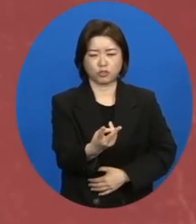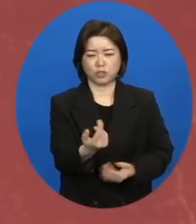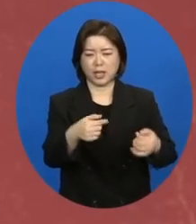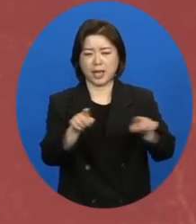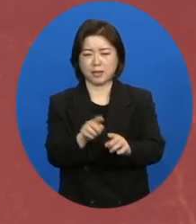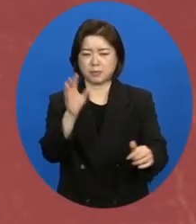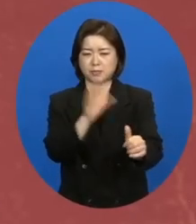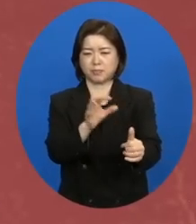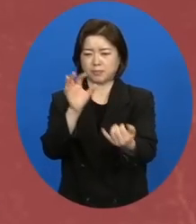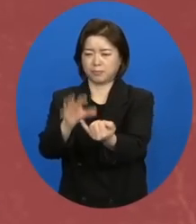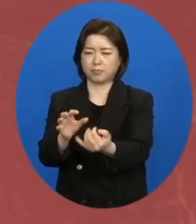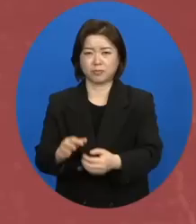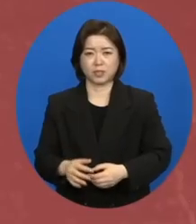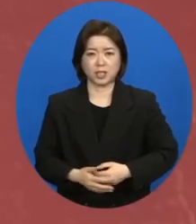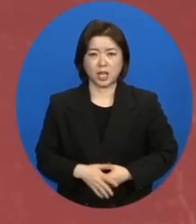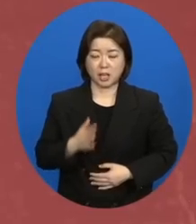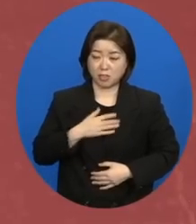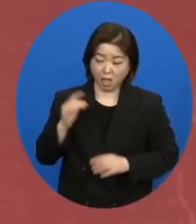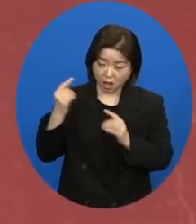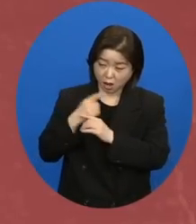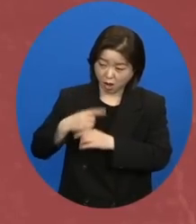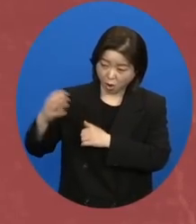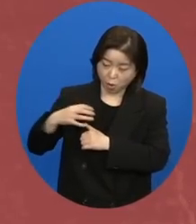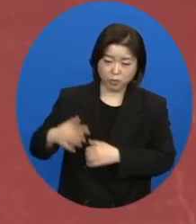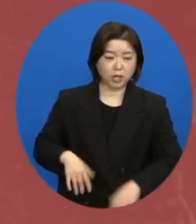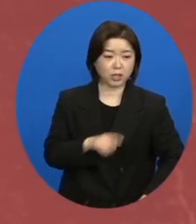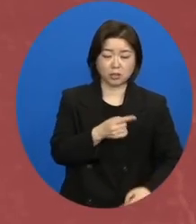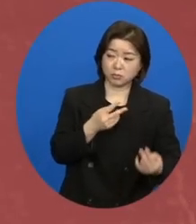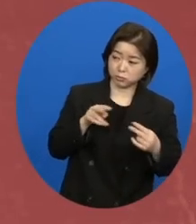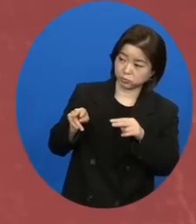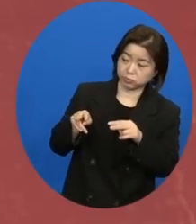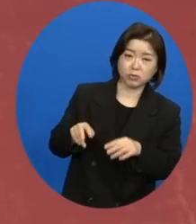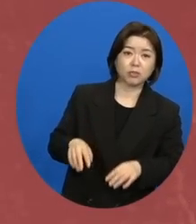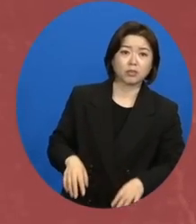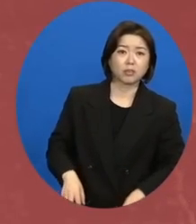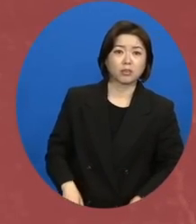된다. 왜? 나는 매일 혼날 때 우리 형은 옆에서 나를 봤어요.